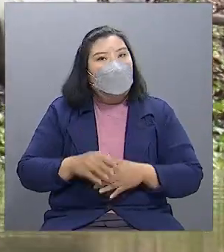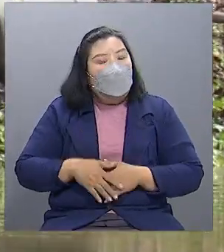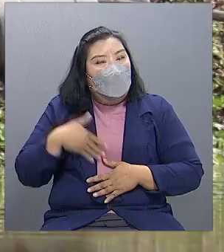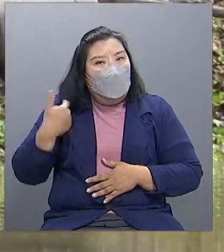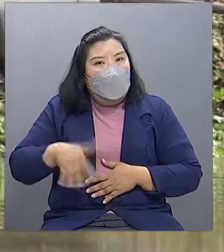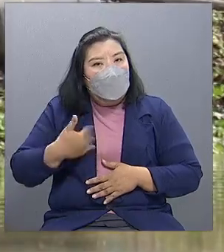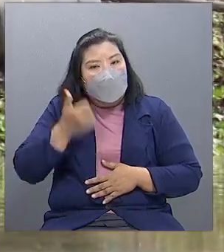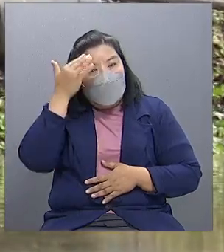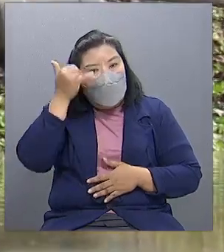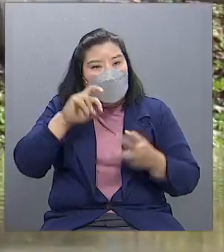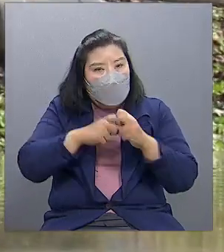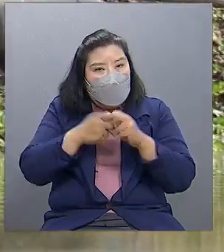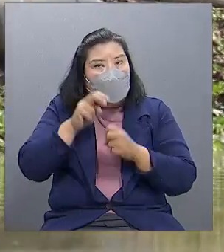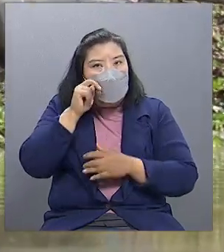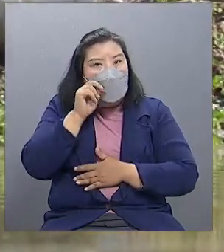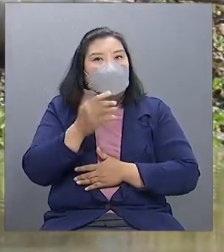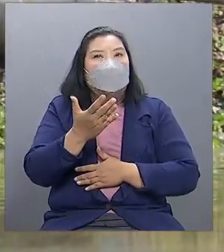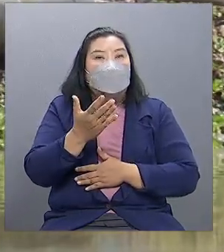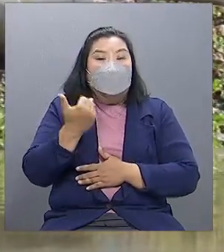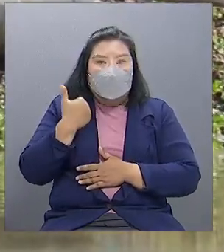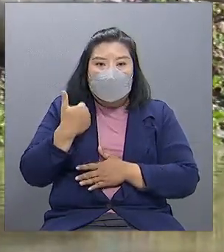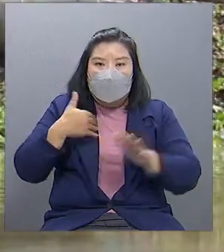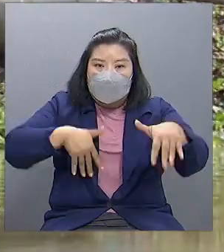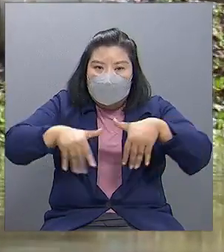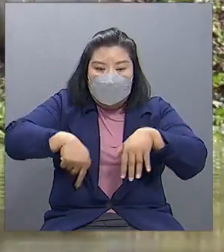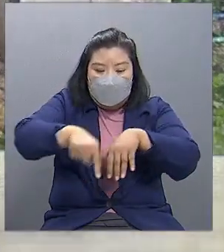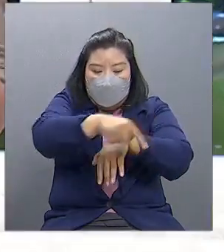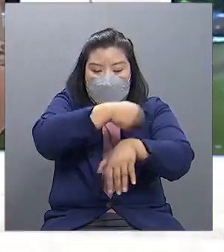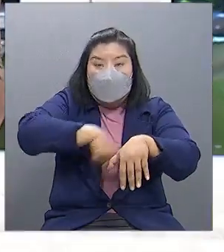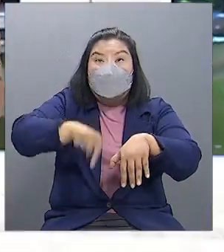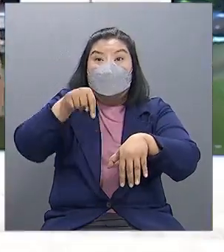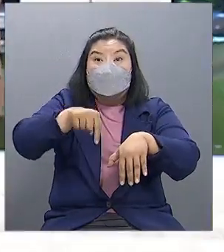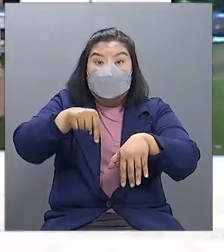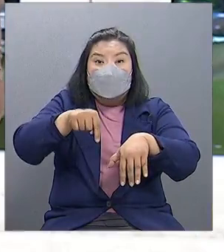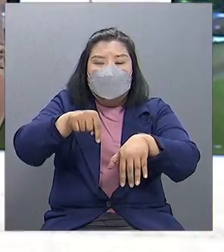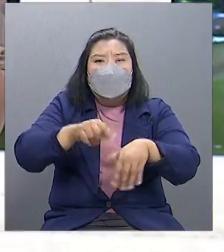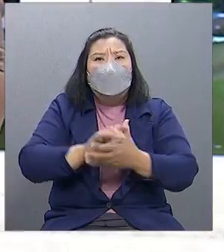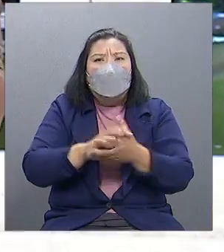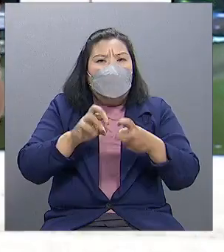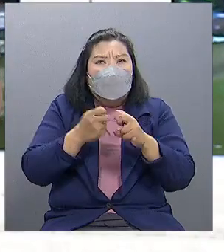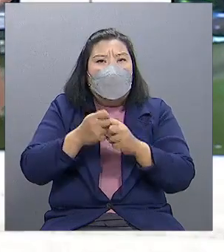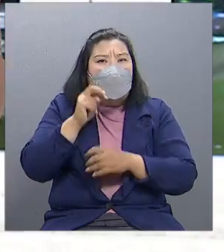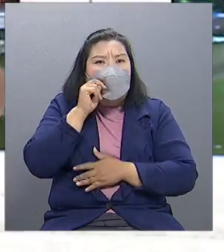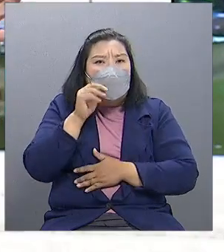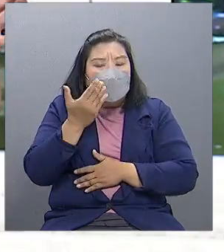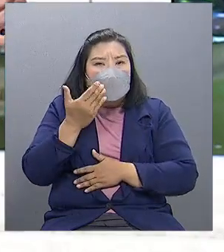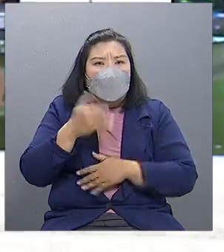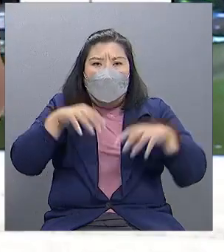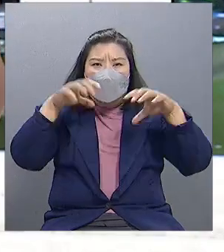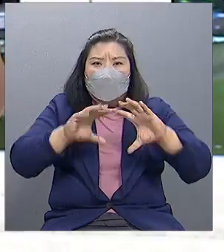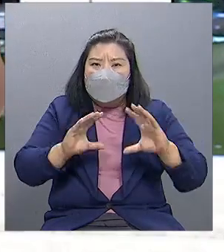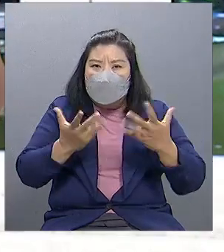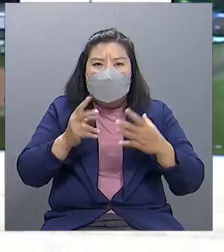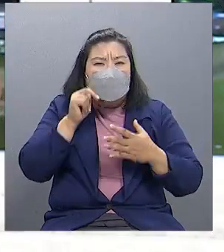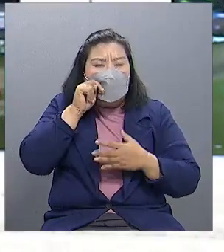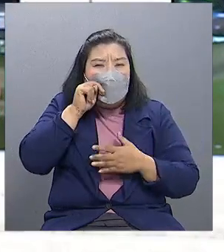ภแลงหลายพื้นที่นะคะคุ spaceship่า ahี่มีไภแลงกัอยู่นี่นะคะถึแ้ว่ตอนนี้ ฝนอ